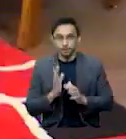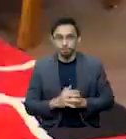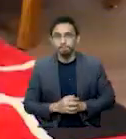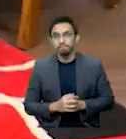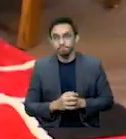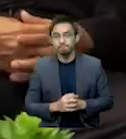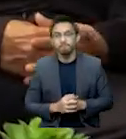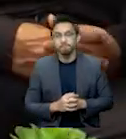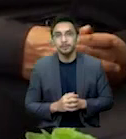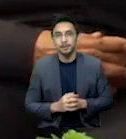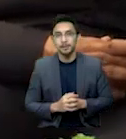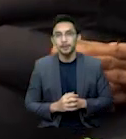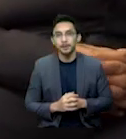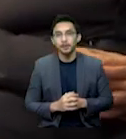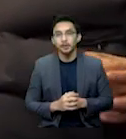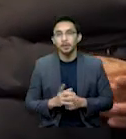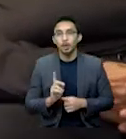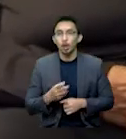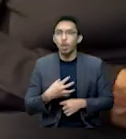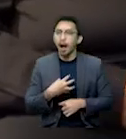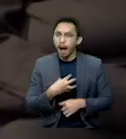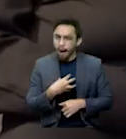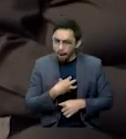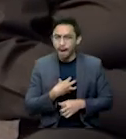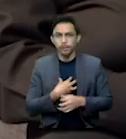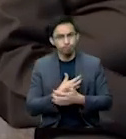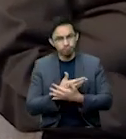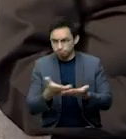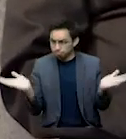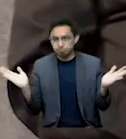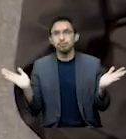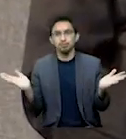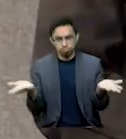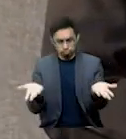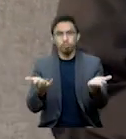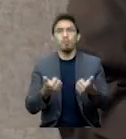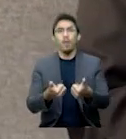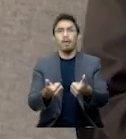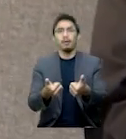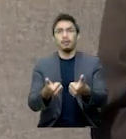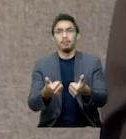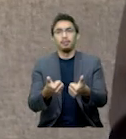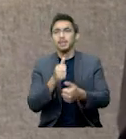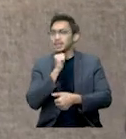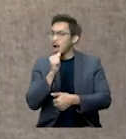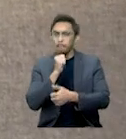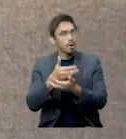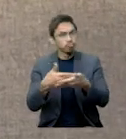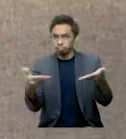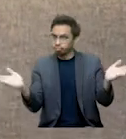sa itu hak setiap warga negara dan tentu saja eh siap pun bisalah